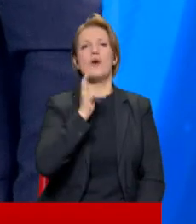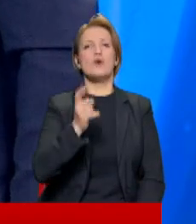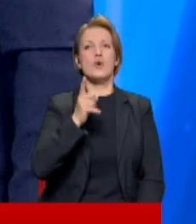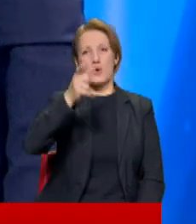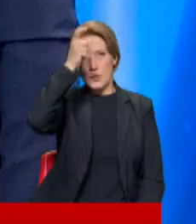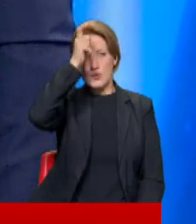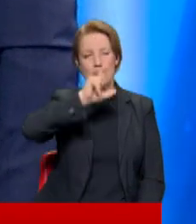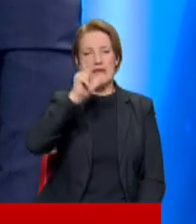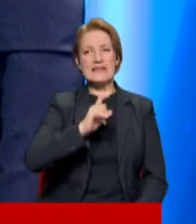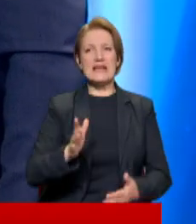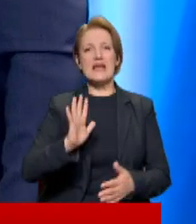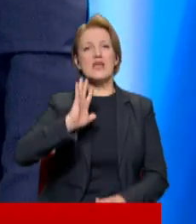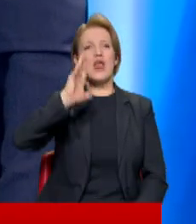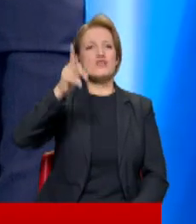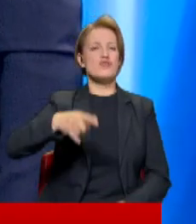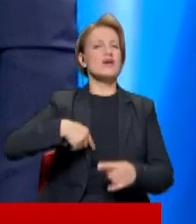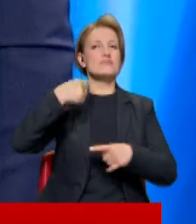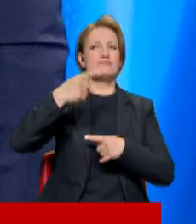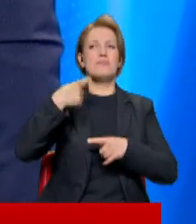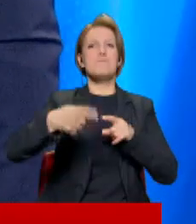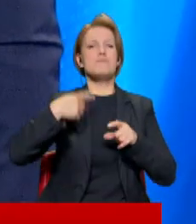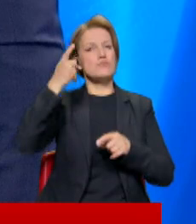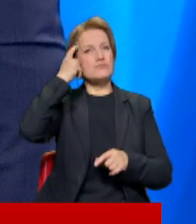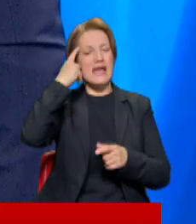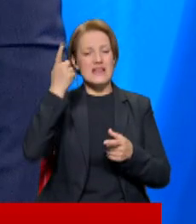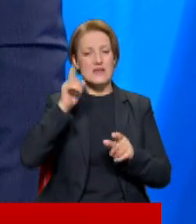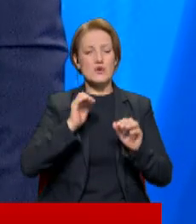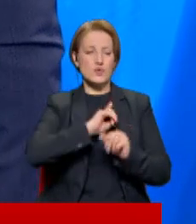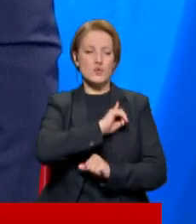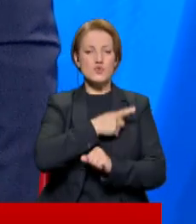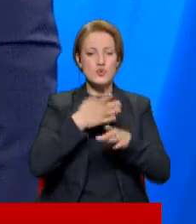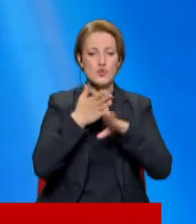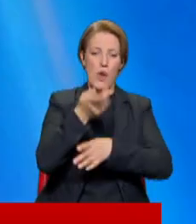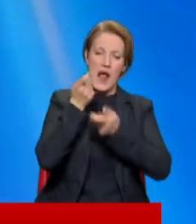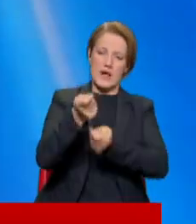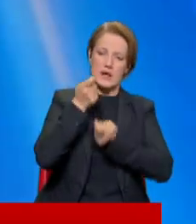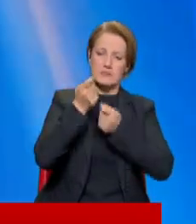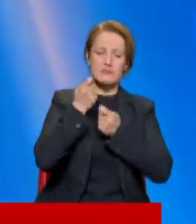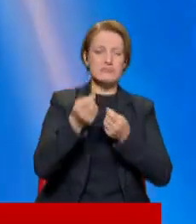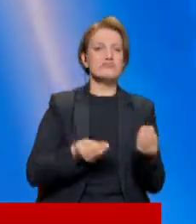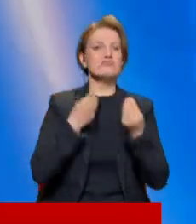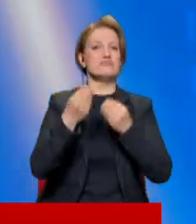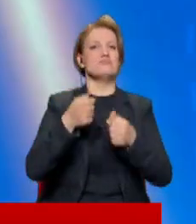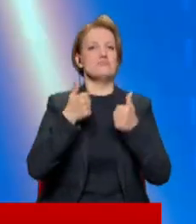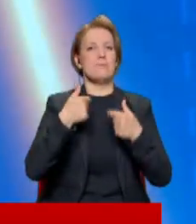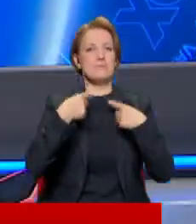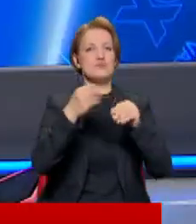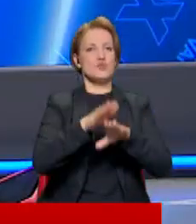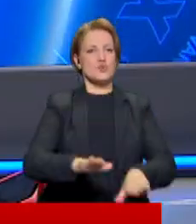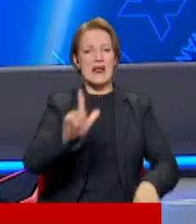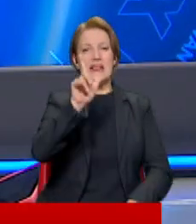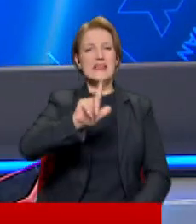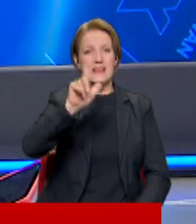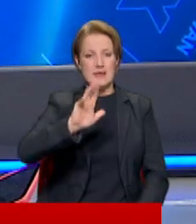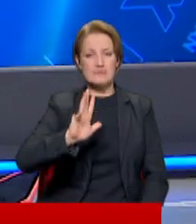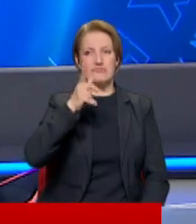ülkenin geliri geleceğini taşıyacak olan motor gücünü ancak doğru eğitimine verebilirsiniz bakın Biz çocukları liseye